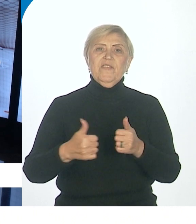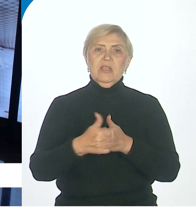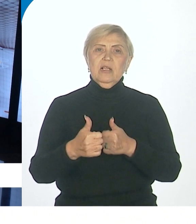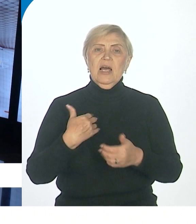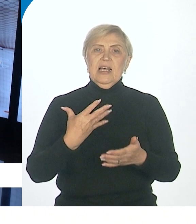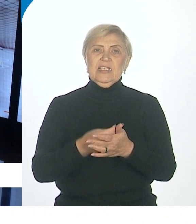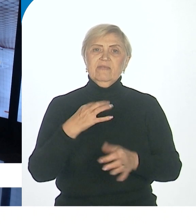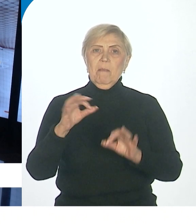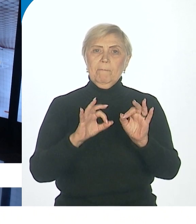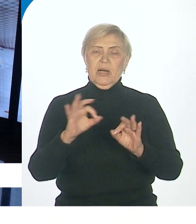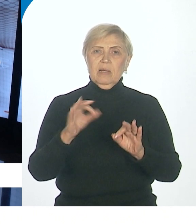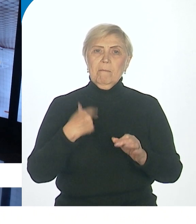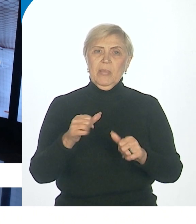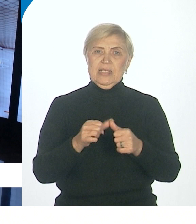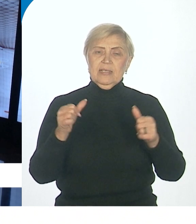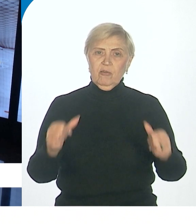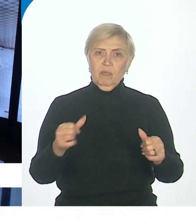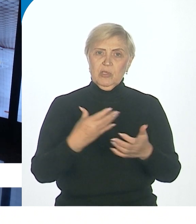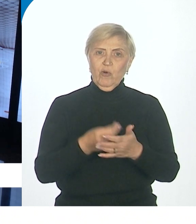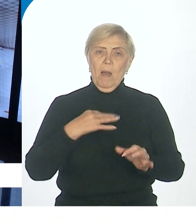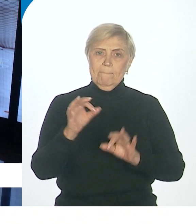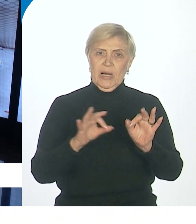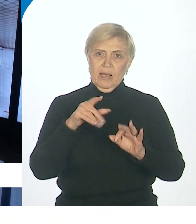мы создаем проект